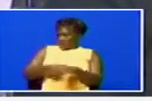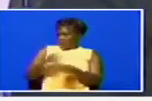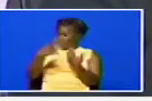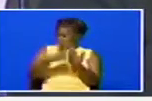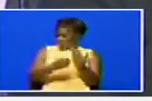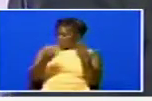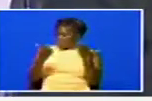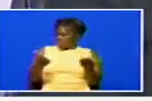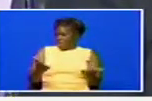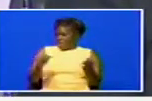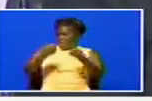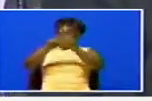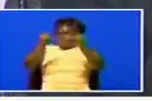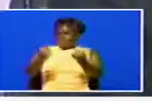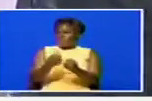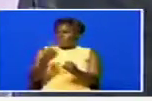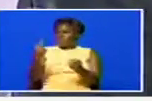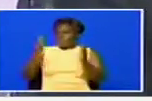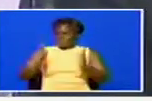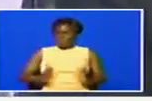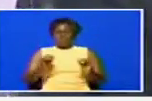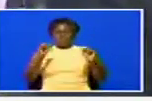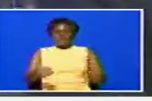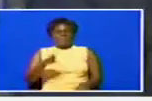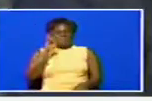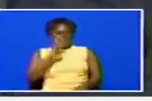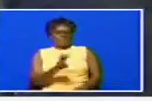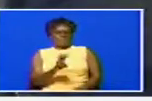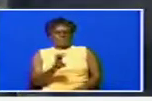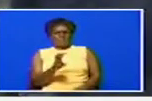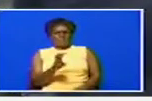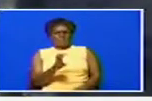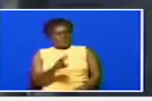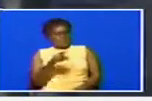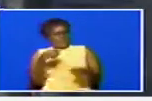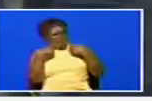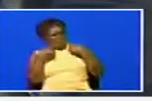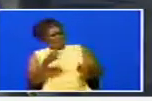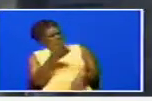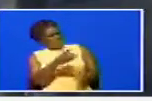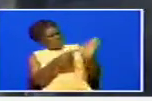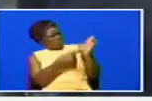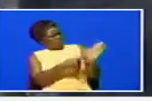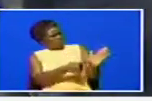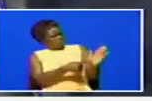copy sasa. Na ziko kwa system ambapo kila mtu anaweza angalia. Upate ya kwamba, yale matokeo unayoonyeshwa